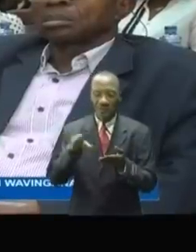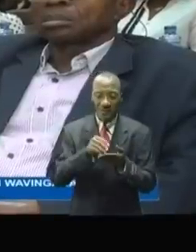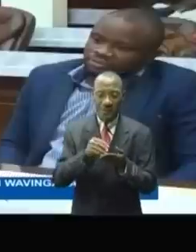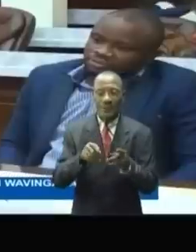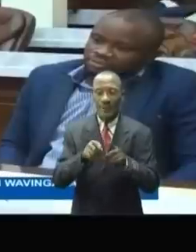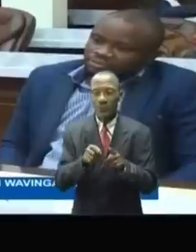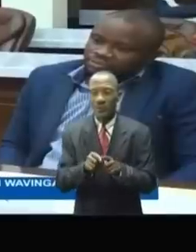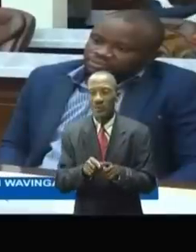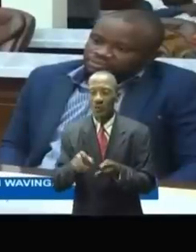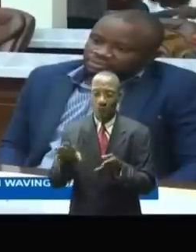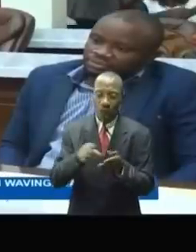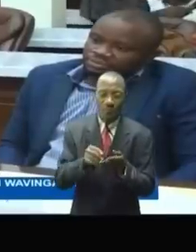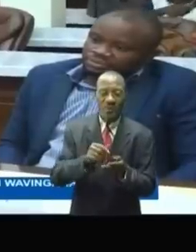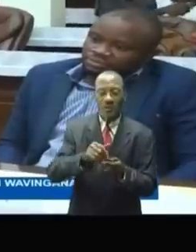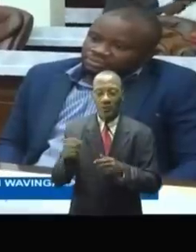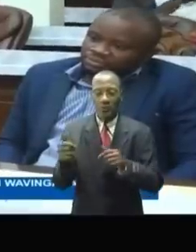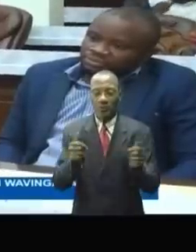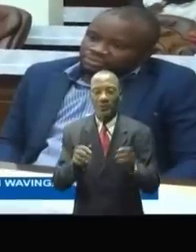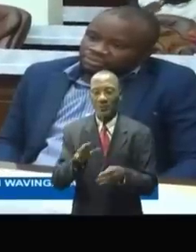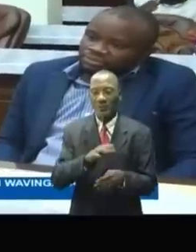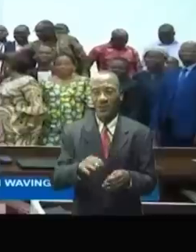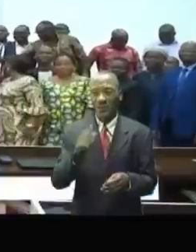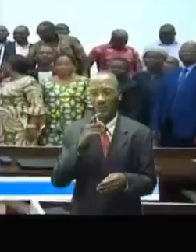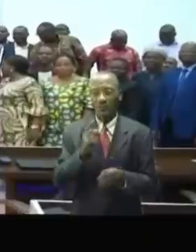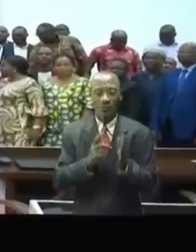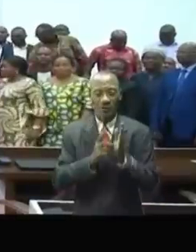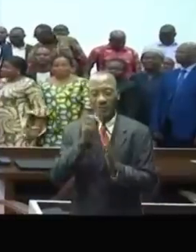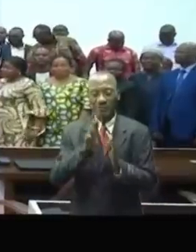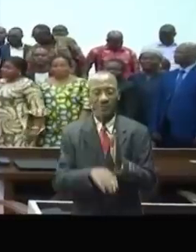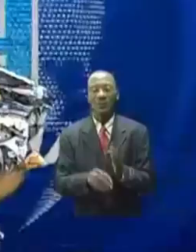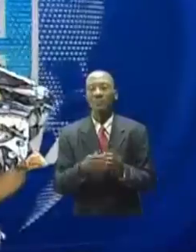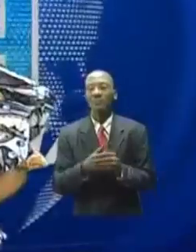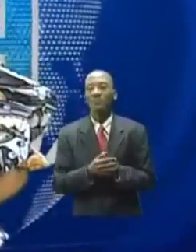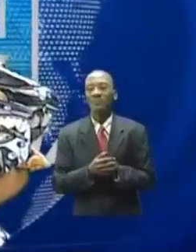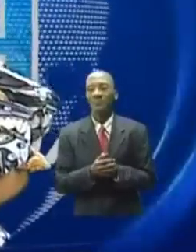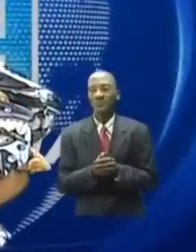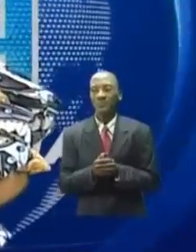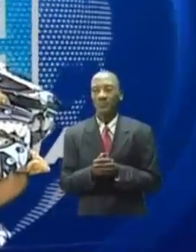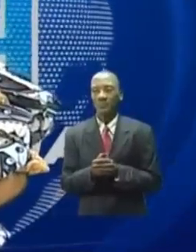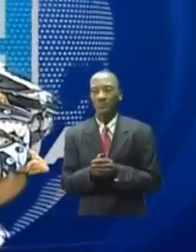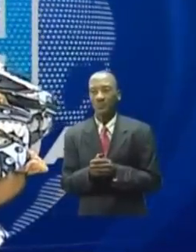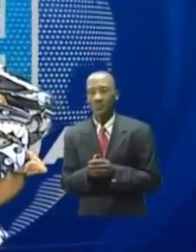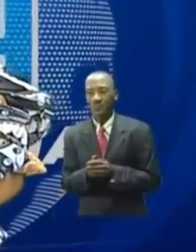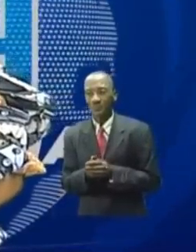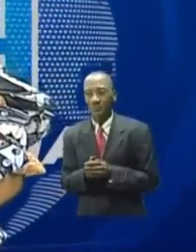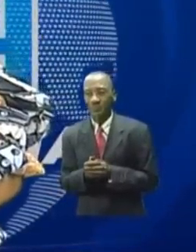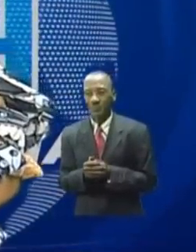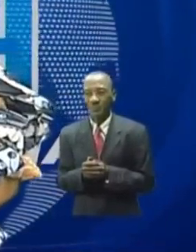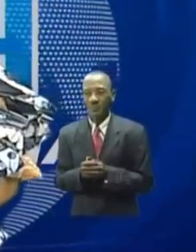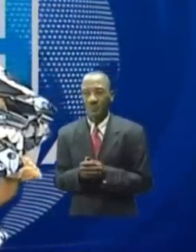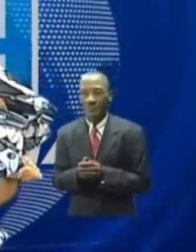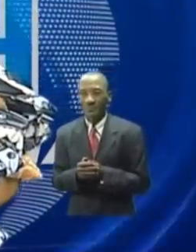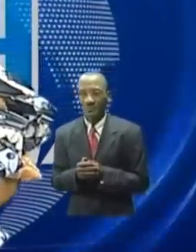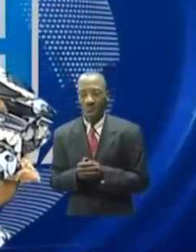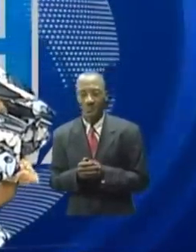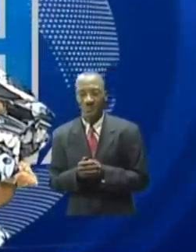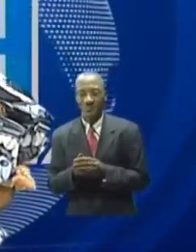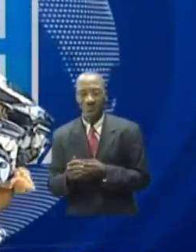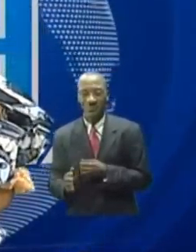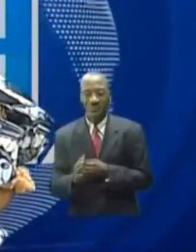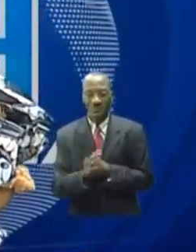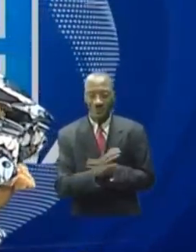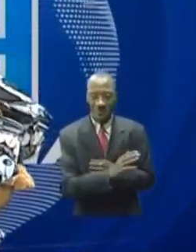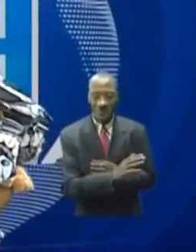présentation du plan multisectoriel de nutrition des santé. Vous avez là compris, c'était bien la lutte contre la malnutrition en